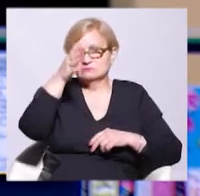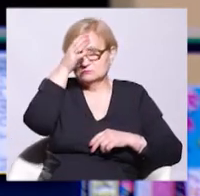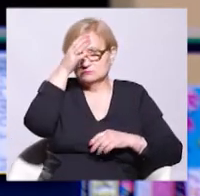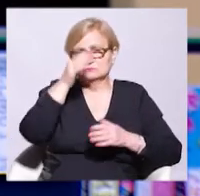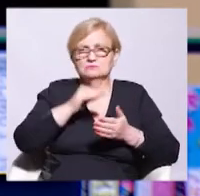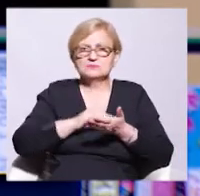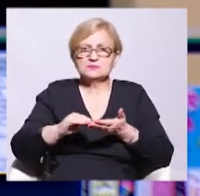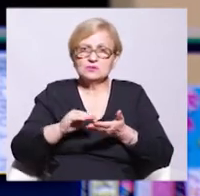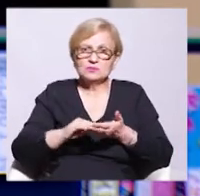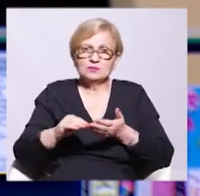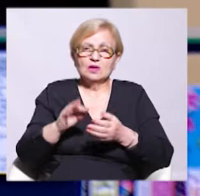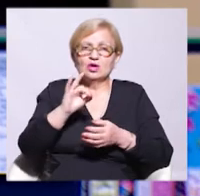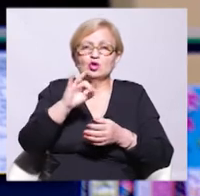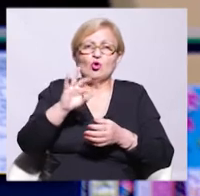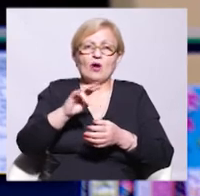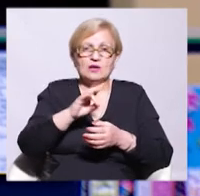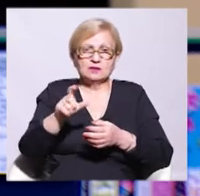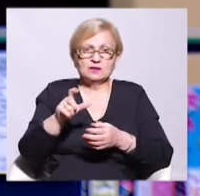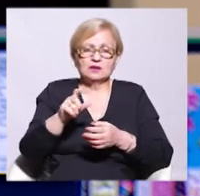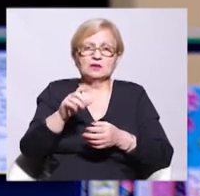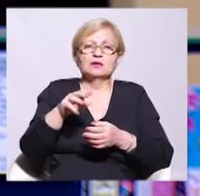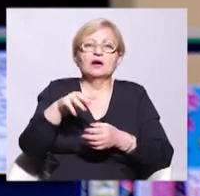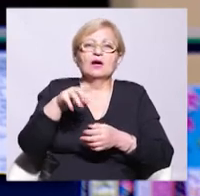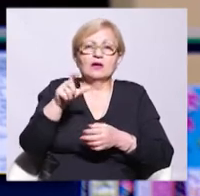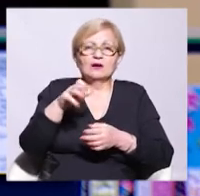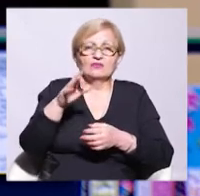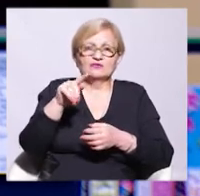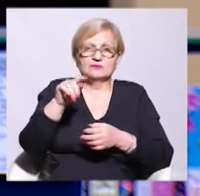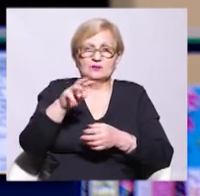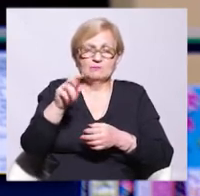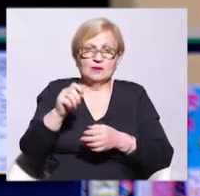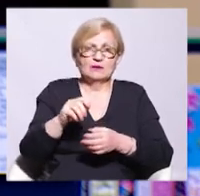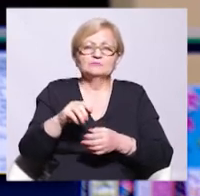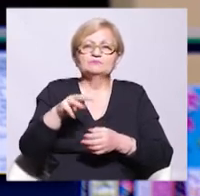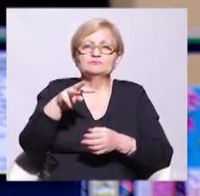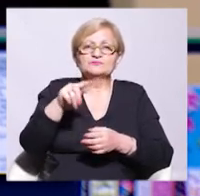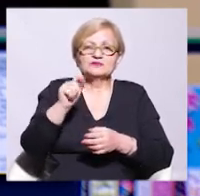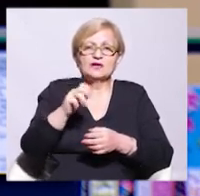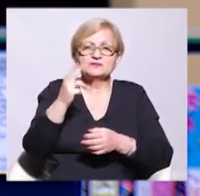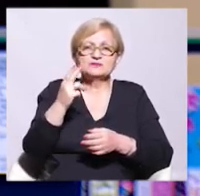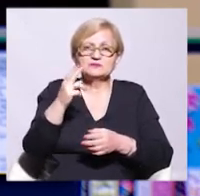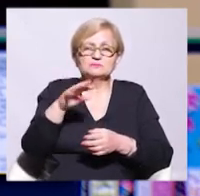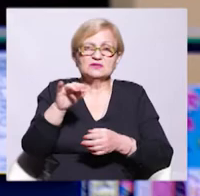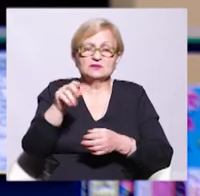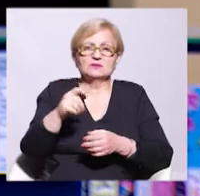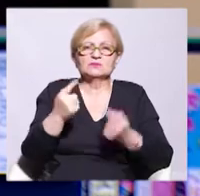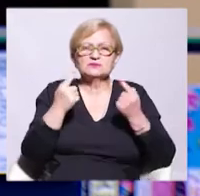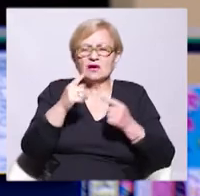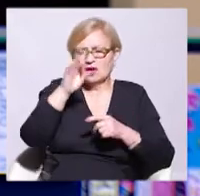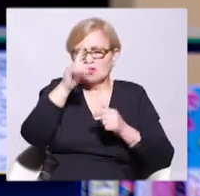წიგნობრები. იოანე და ექვთიმე მთაწმინდელები და სახელოვანი მხედართმთავარი თორნიკე ერისთავი.